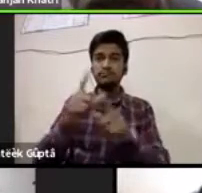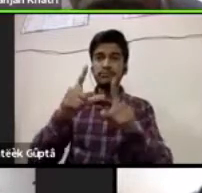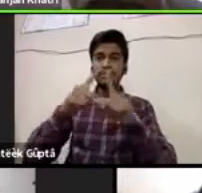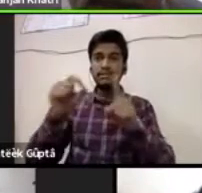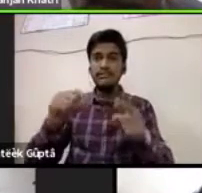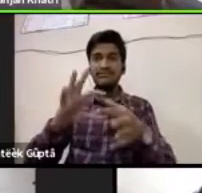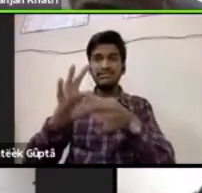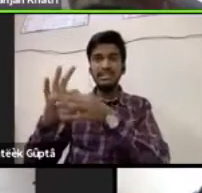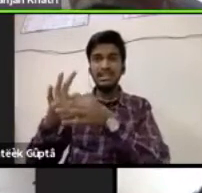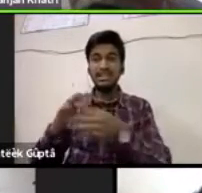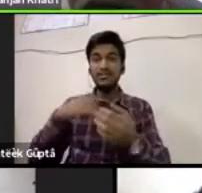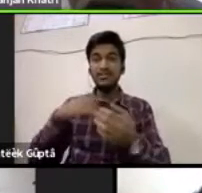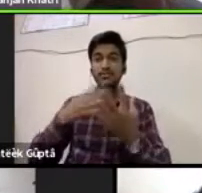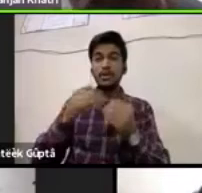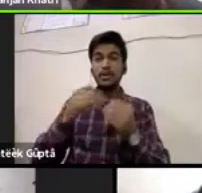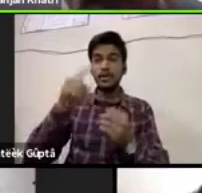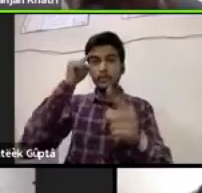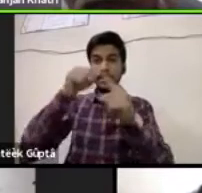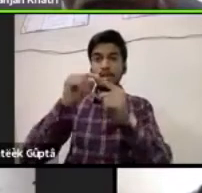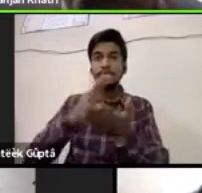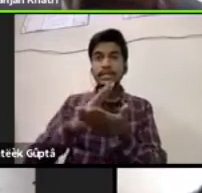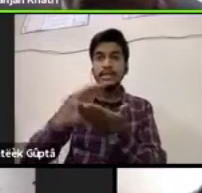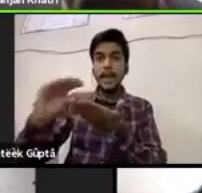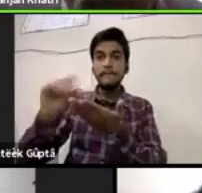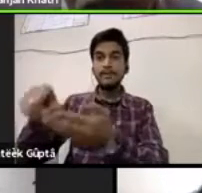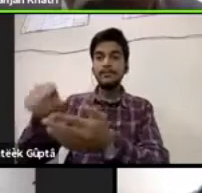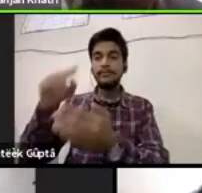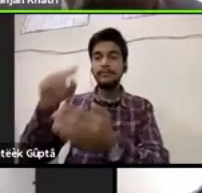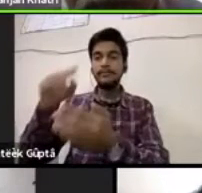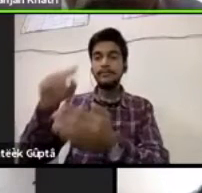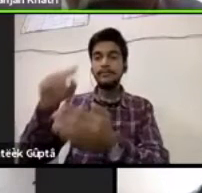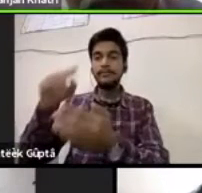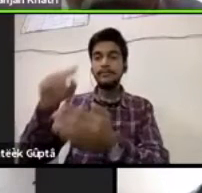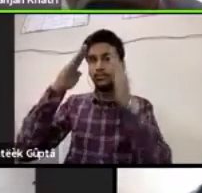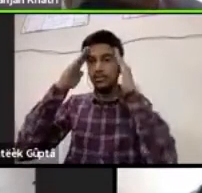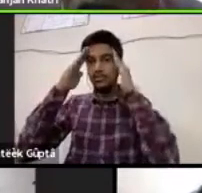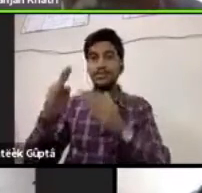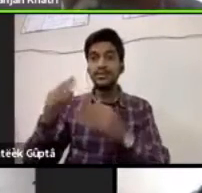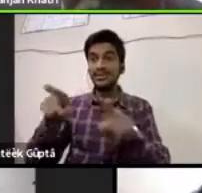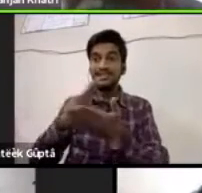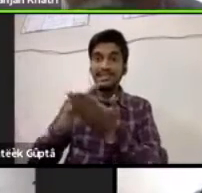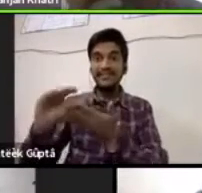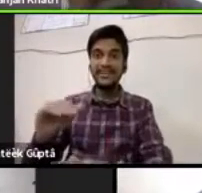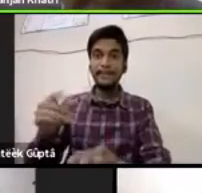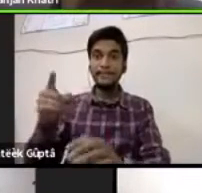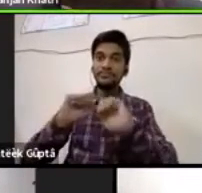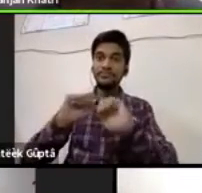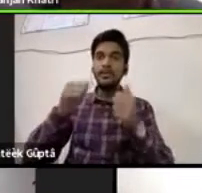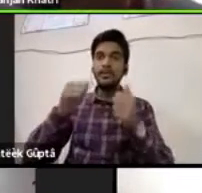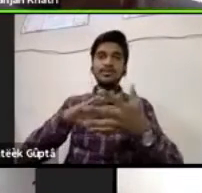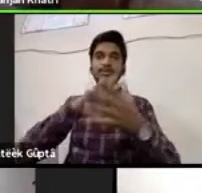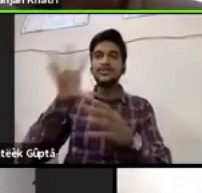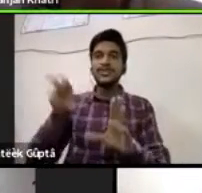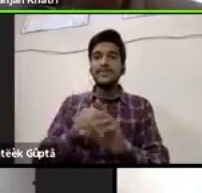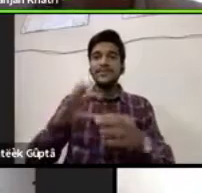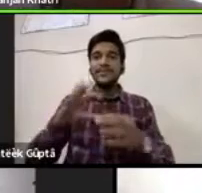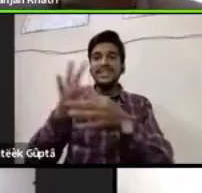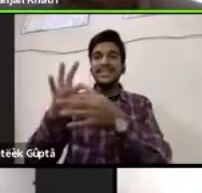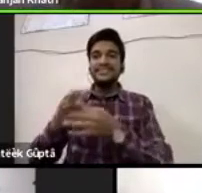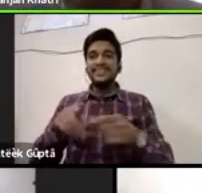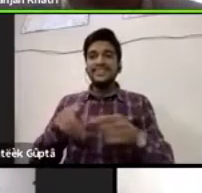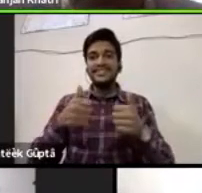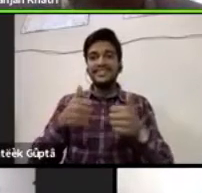क्योंकि अर्बन एरियाज में काफ़ी फोकस है और ग्रामीण क्षेत्र में नहीं है. थैंक यू वेरी मच प्रीति. अब मैं रिक्वेस्ट